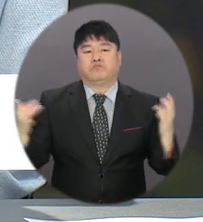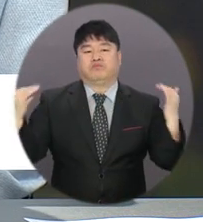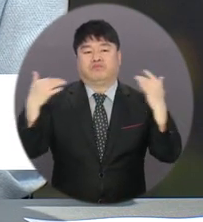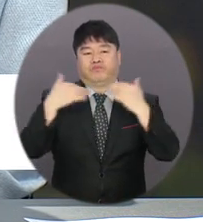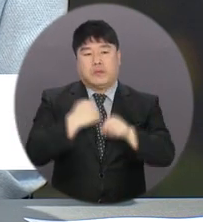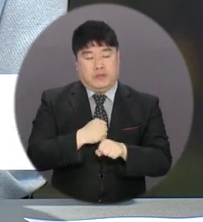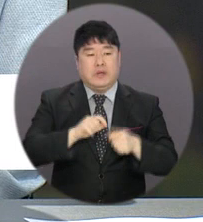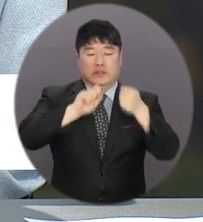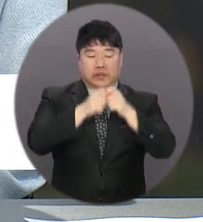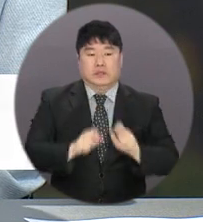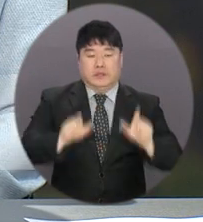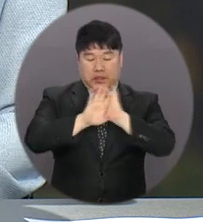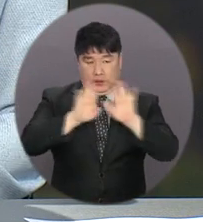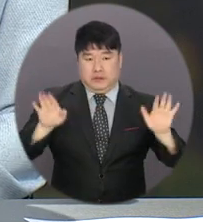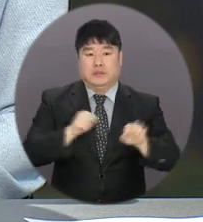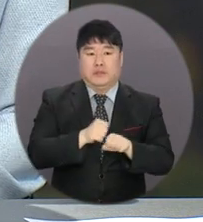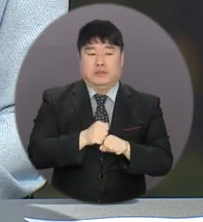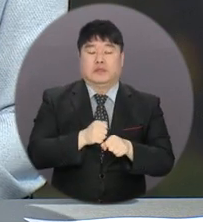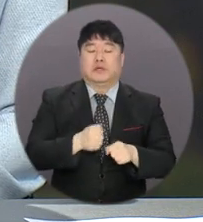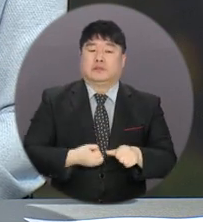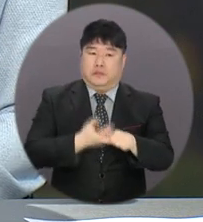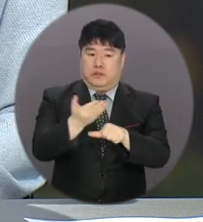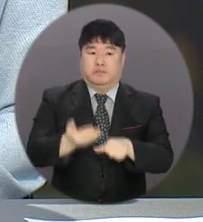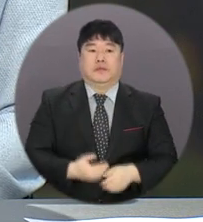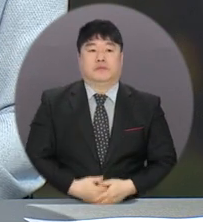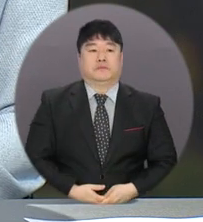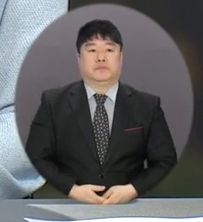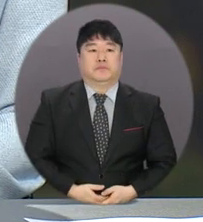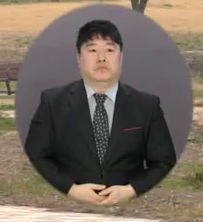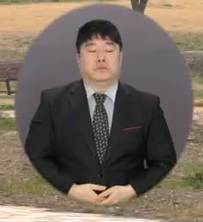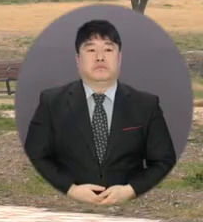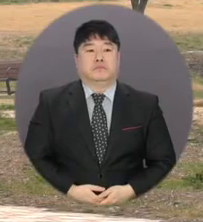몰려왔는데요. 자세한 날씨 상황을 이다솔 기상캐스터가 전해드립니다.